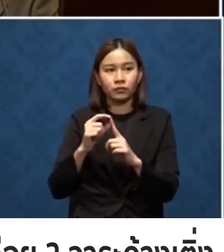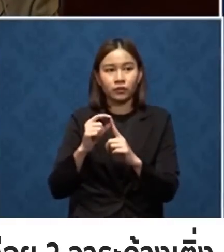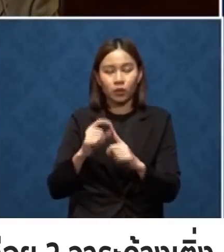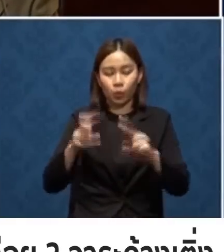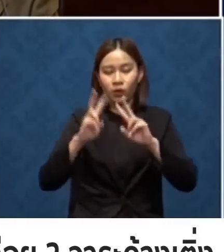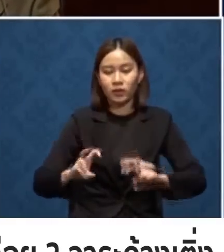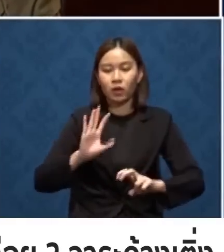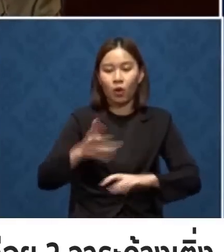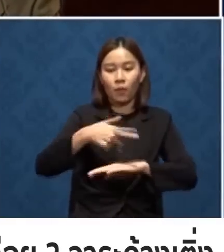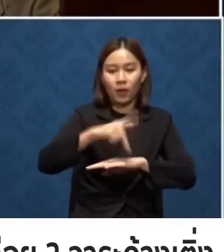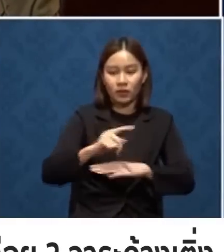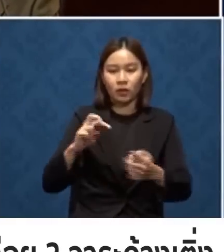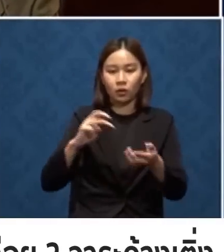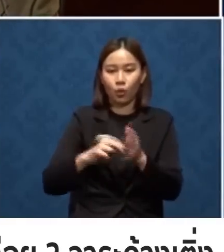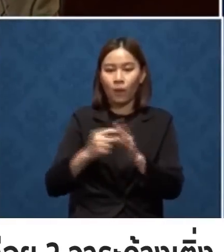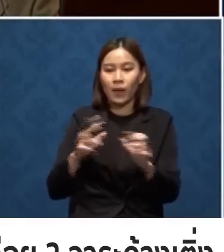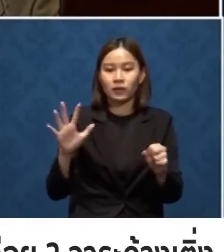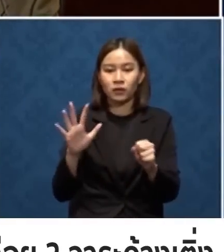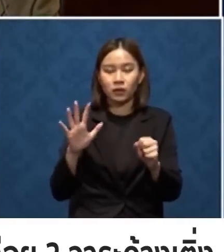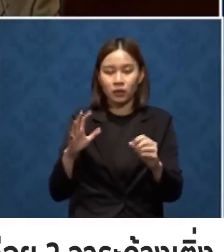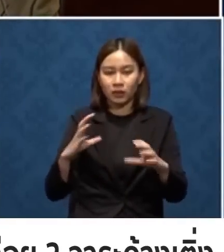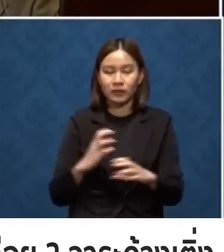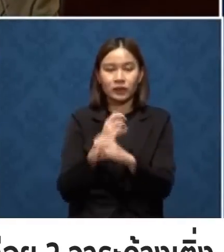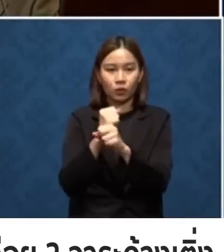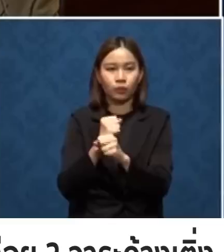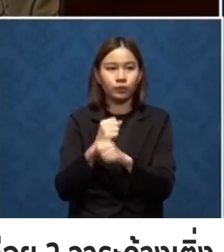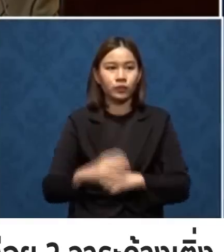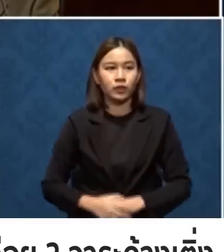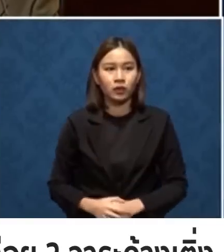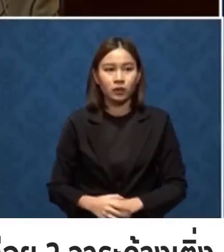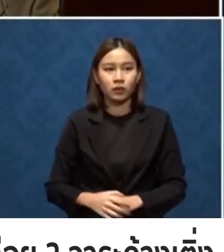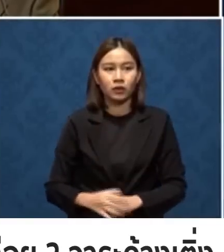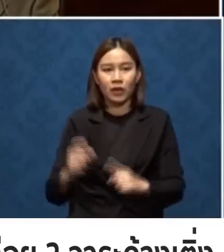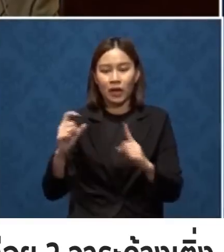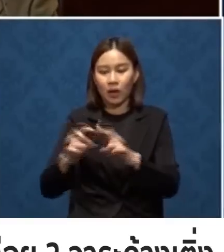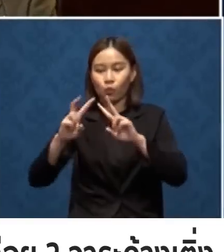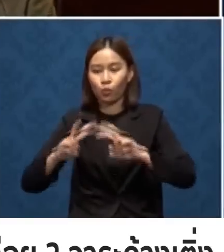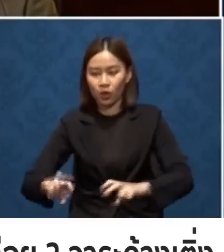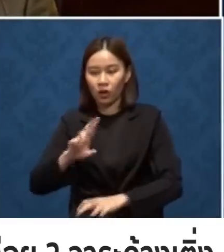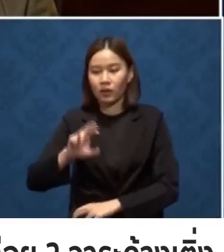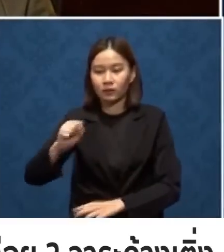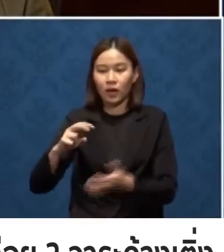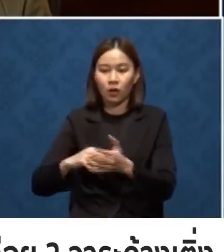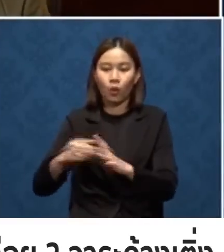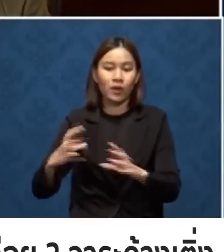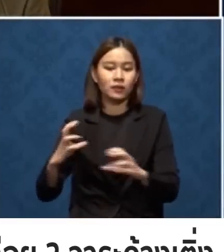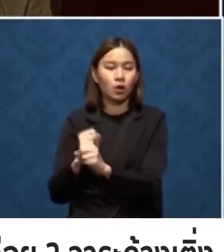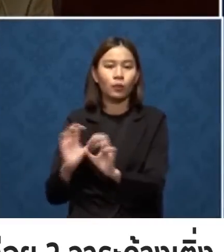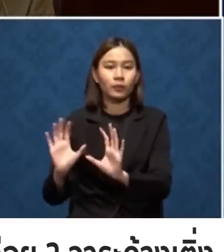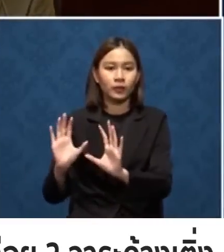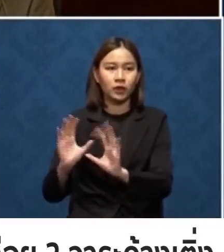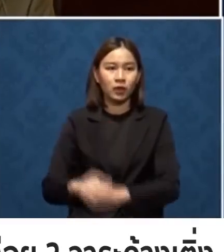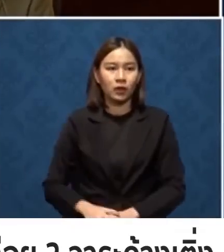อนุ1และผู้รับรองถูกต้อง ค่ะ ประธานสภามีหน้าที่ดำเนินการต่อให้เขาได้อภิปรายแล้วก็ลงม